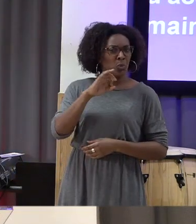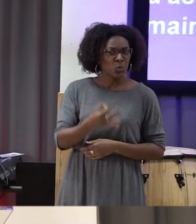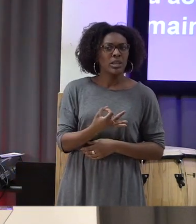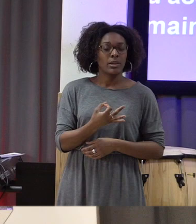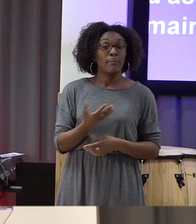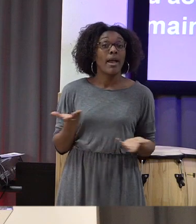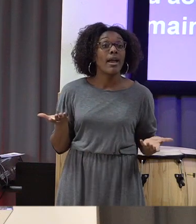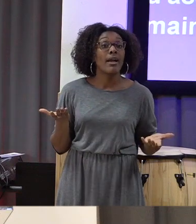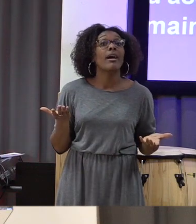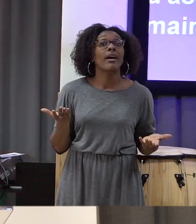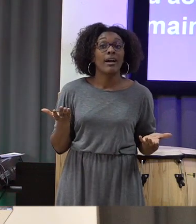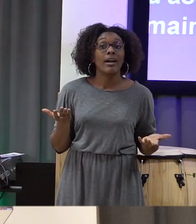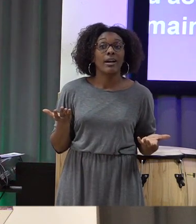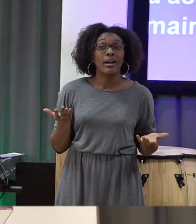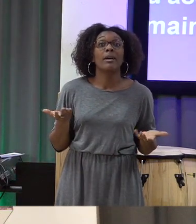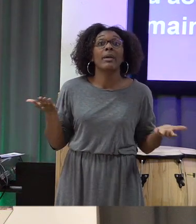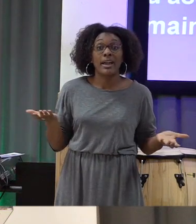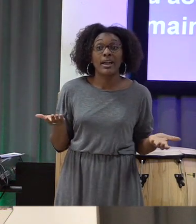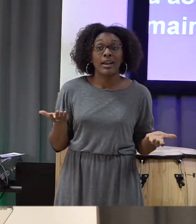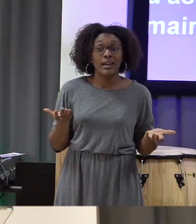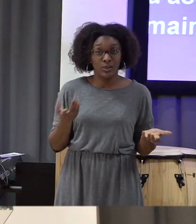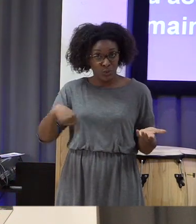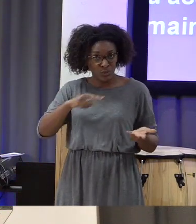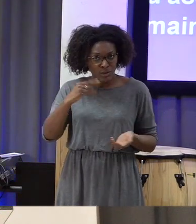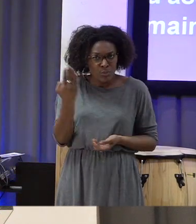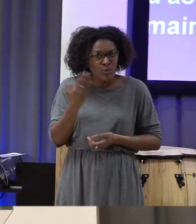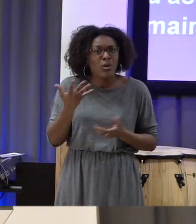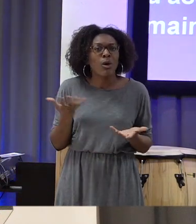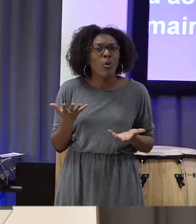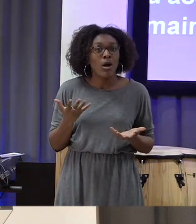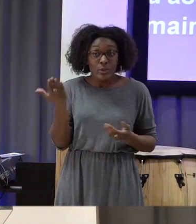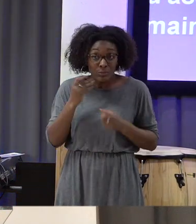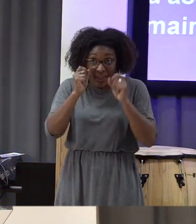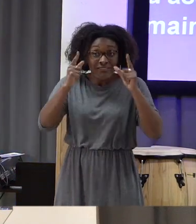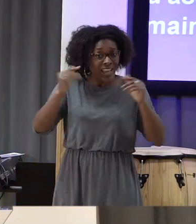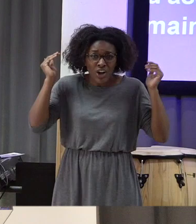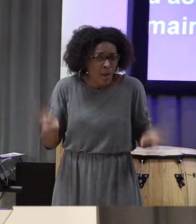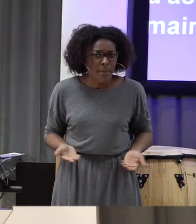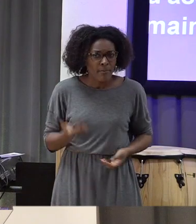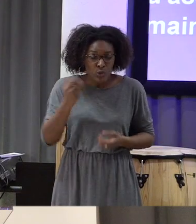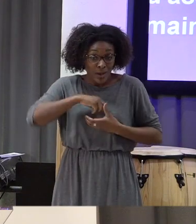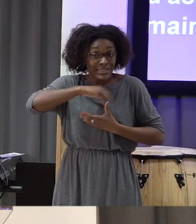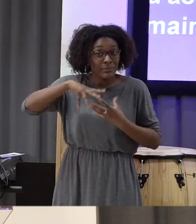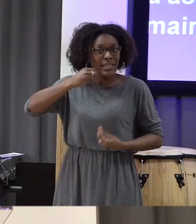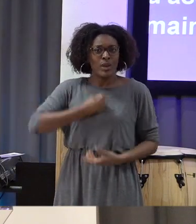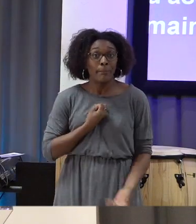Et cependant, n'avons-nous pas besoin d'être réveillés?